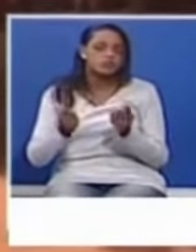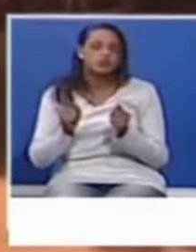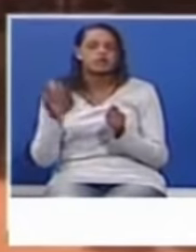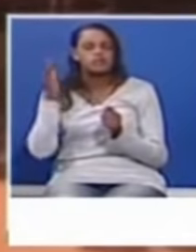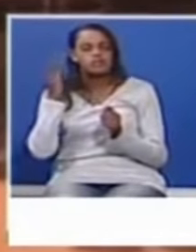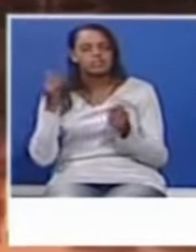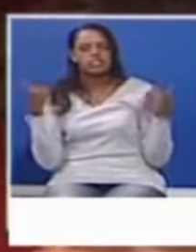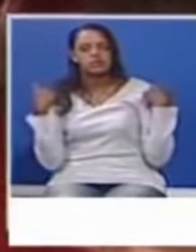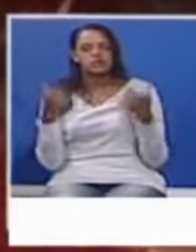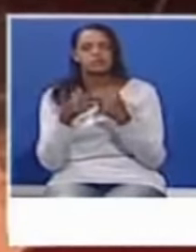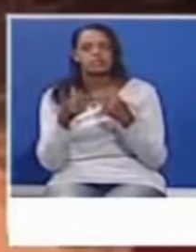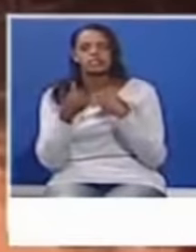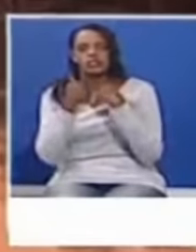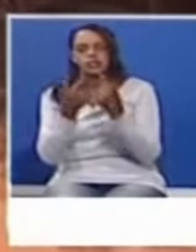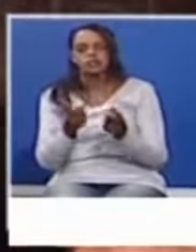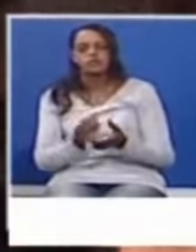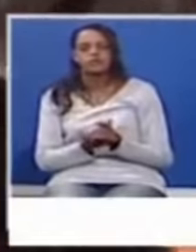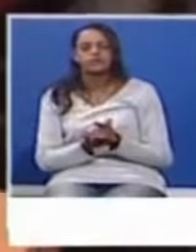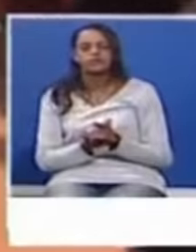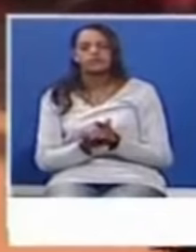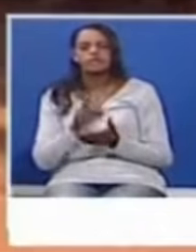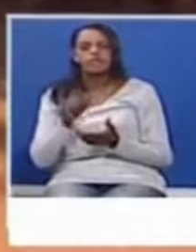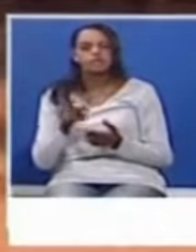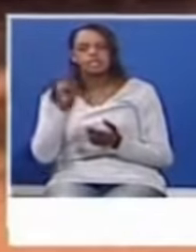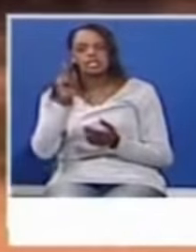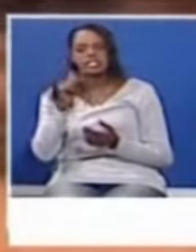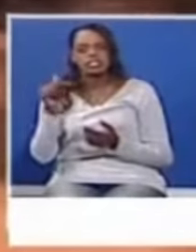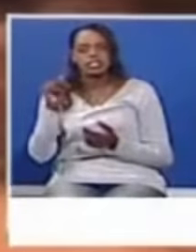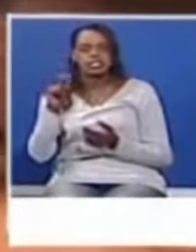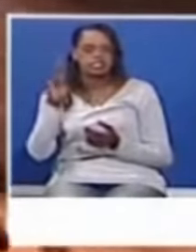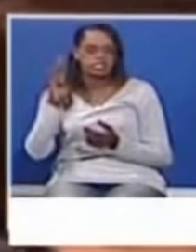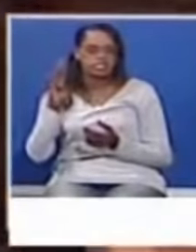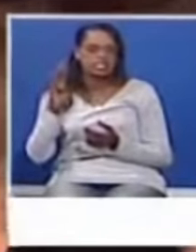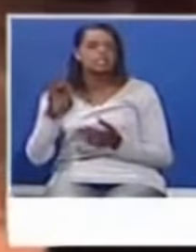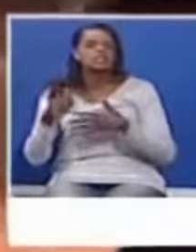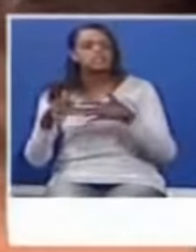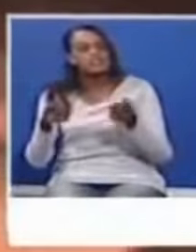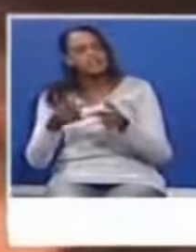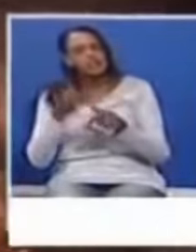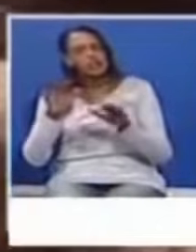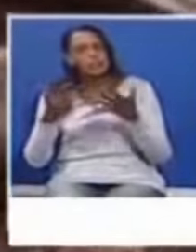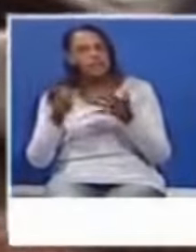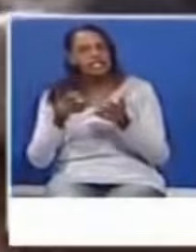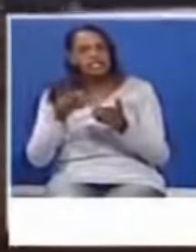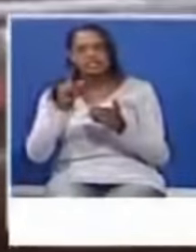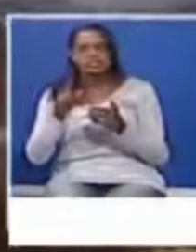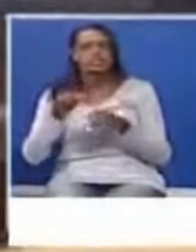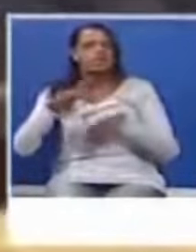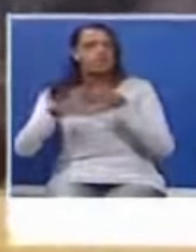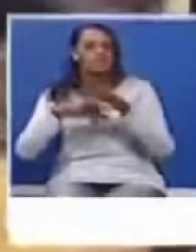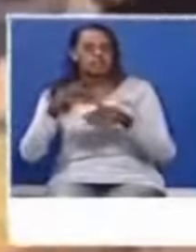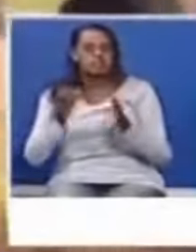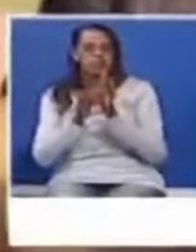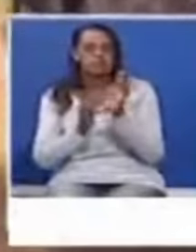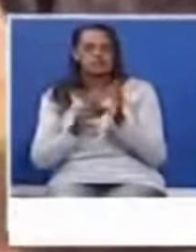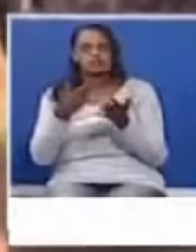تحت التخبابي كربات زلوهم تنتنتي يأمتهم باتي عبكل تشحن أساد سلسة نستولع قجت لعلى ربعي كاب هزب تهاجر كم تمزابل يوم